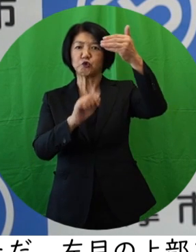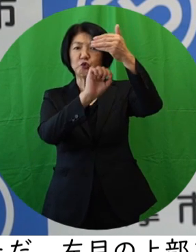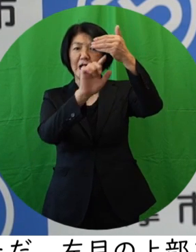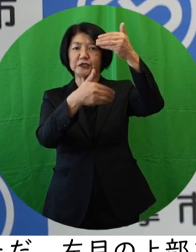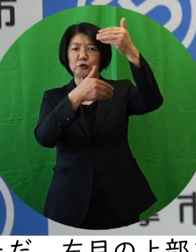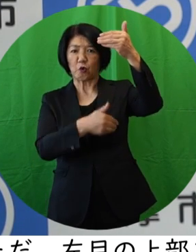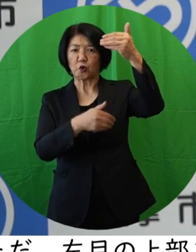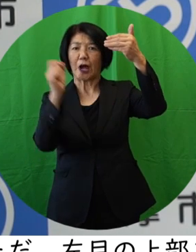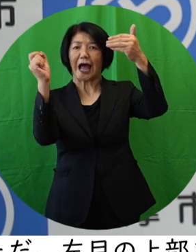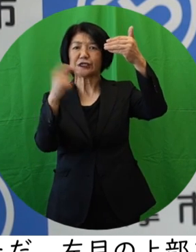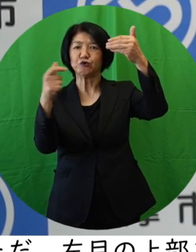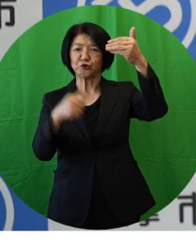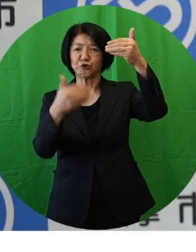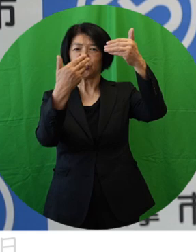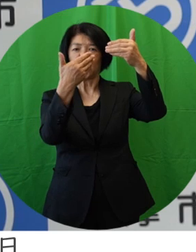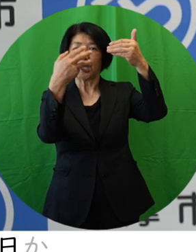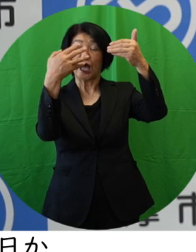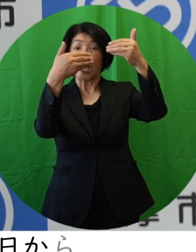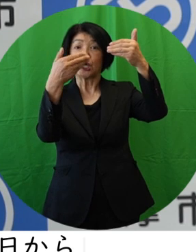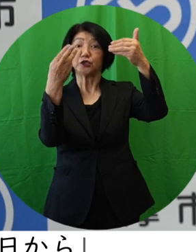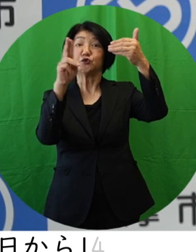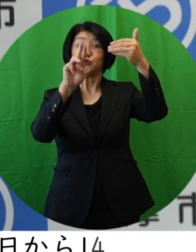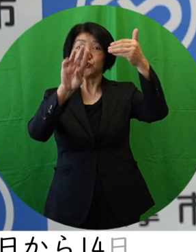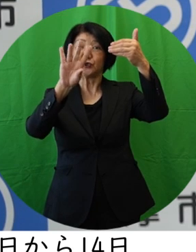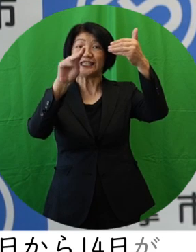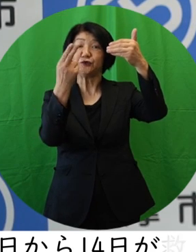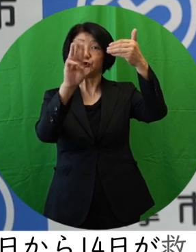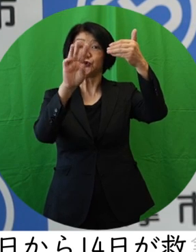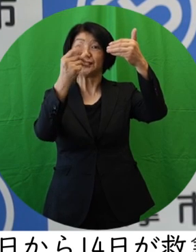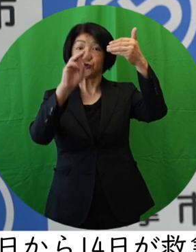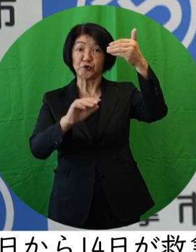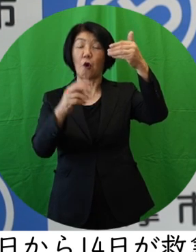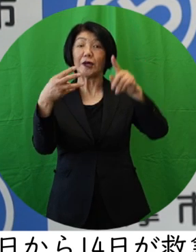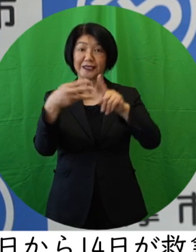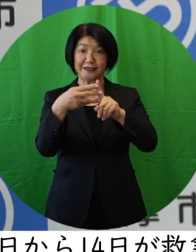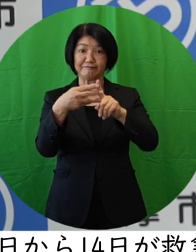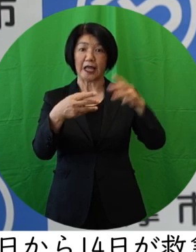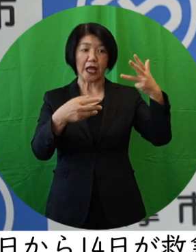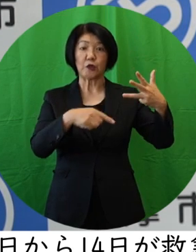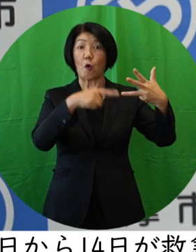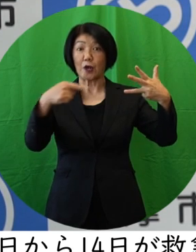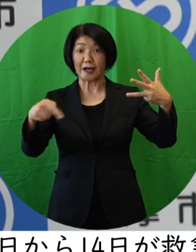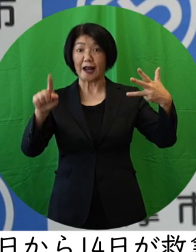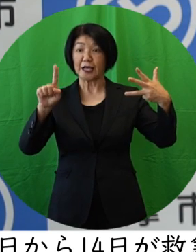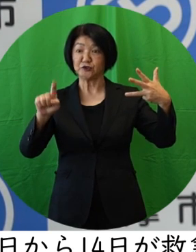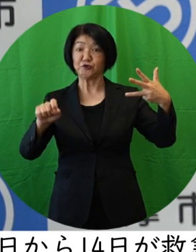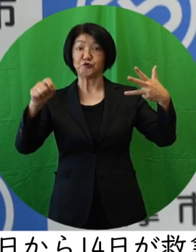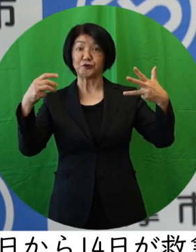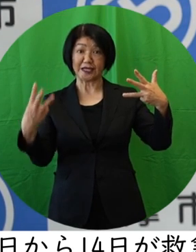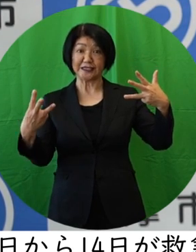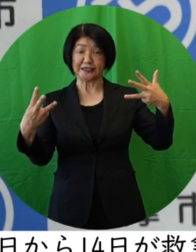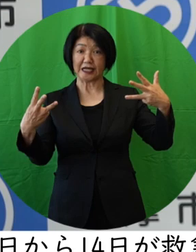が救急の日8日から14日が救急医療習慣でも